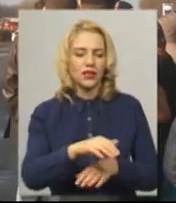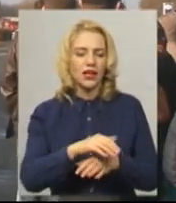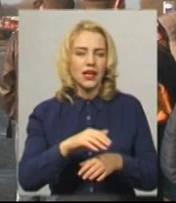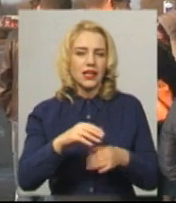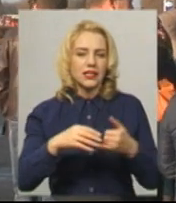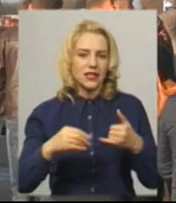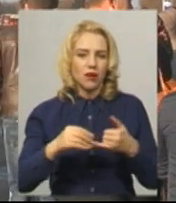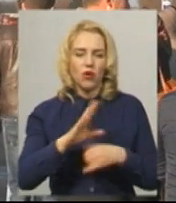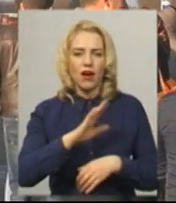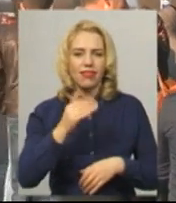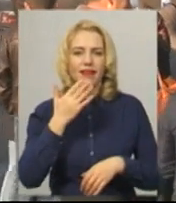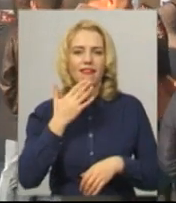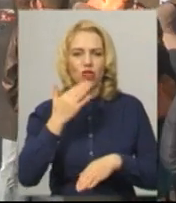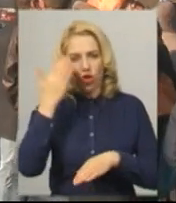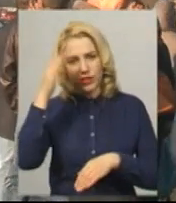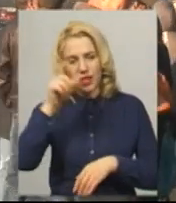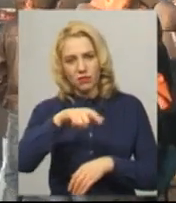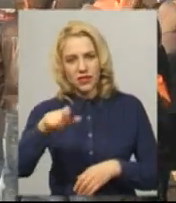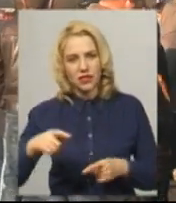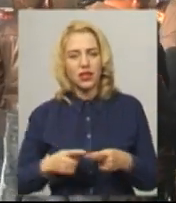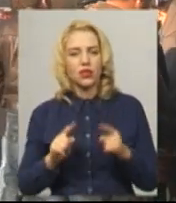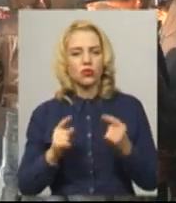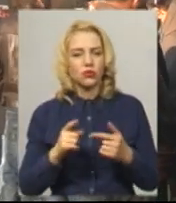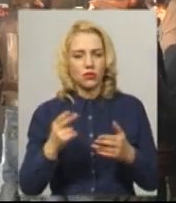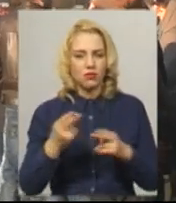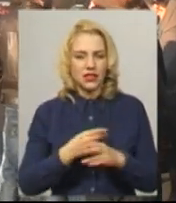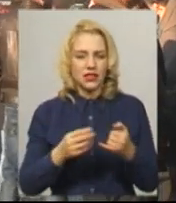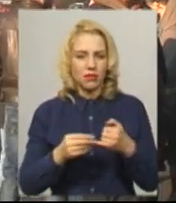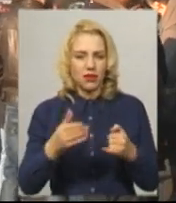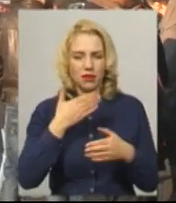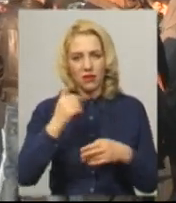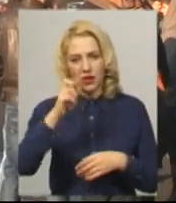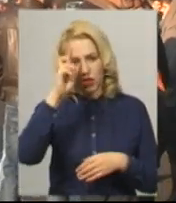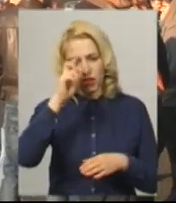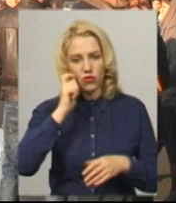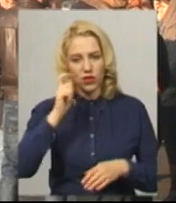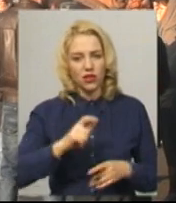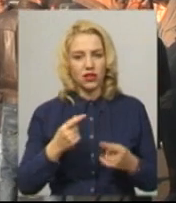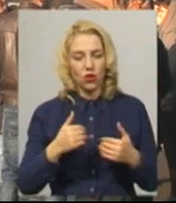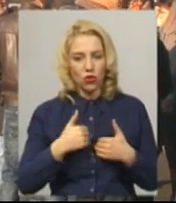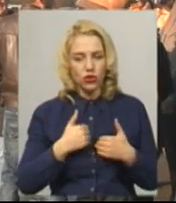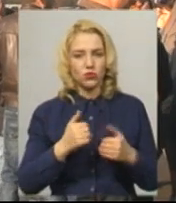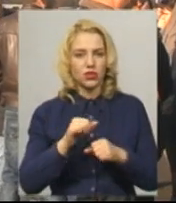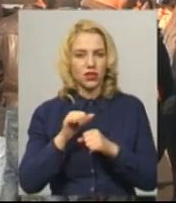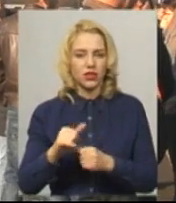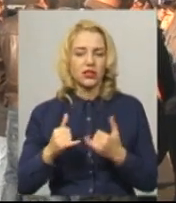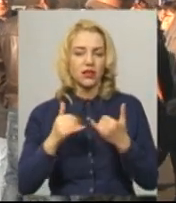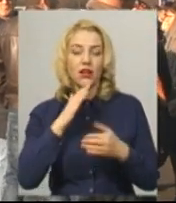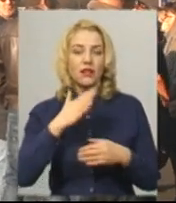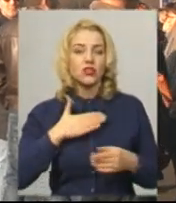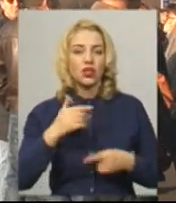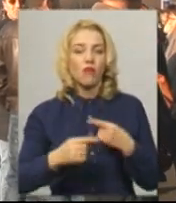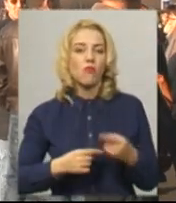іностранці. Тому що без землі немає держави України. І ми хочемо захистити для наших поколінь